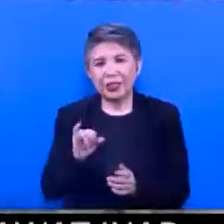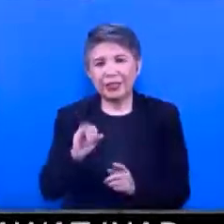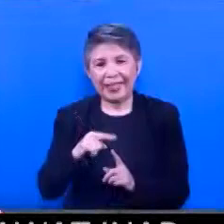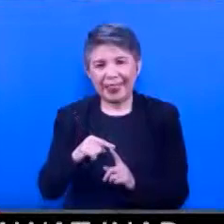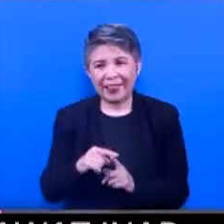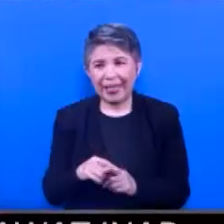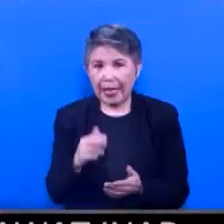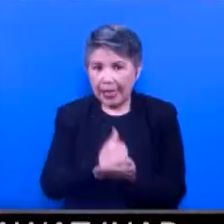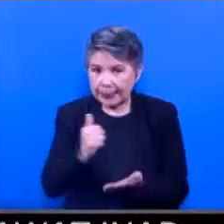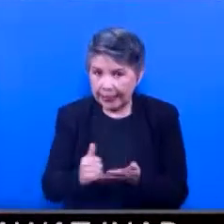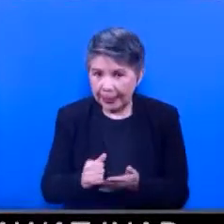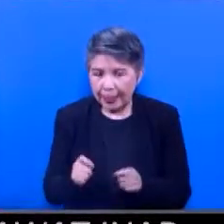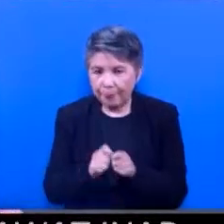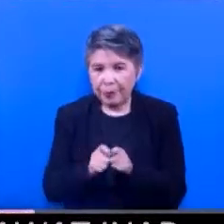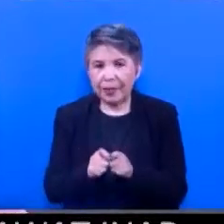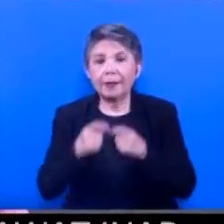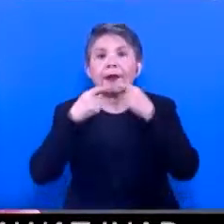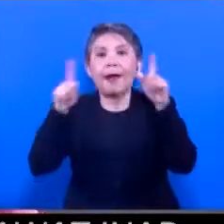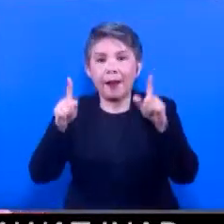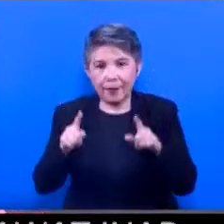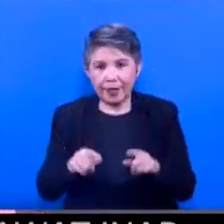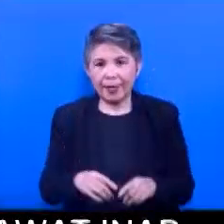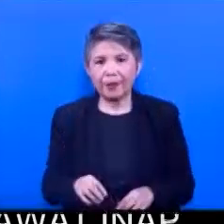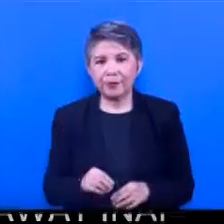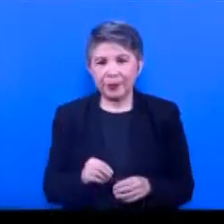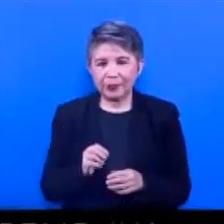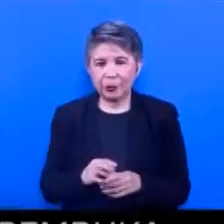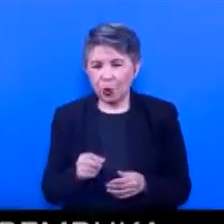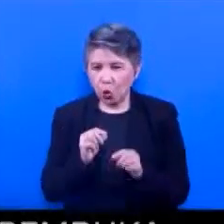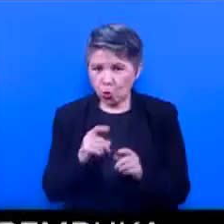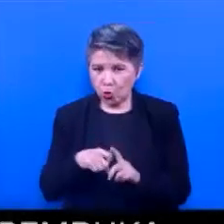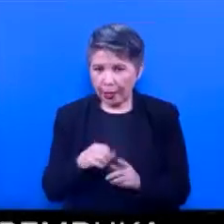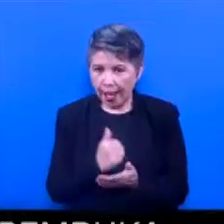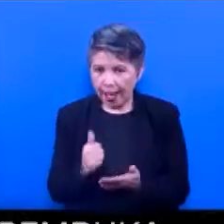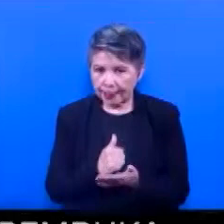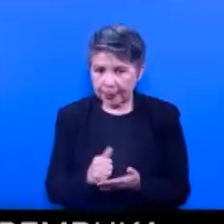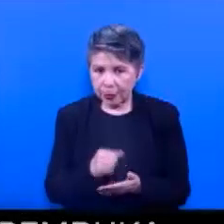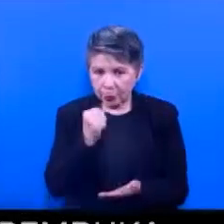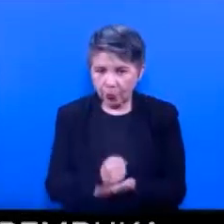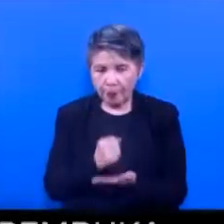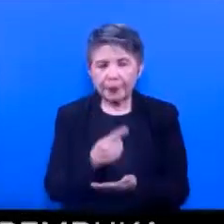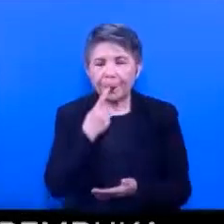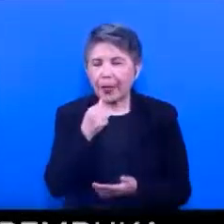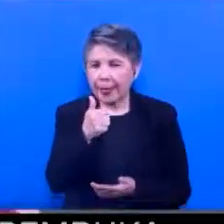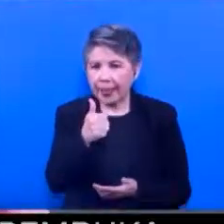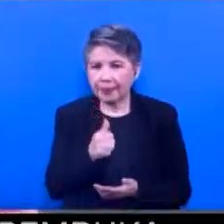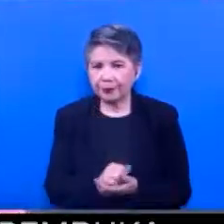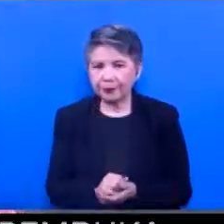ini tahu kuning kediri atau tahu takwanya karena menggunakan kunyit asli. Pasti rasanya enak nih,